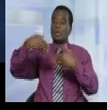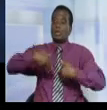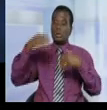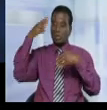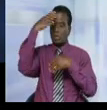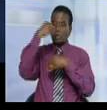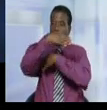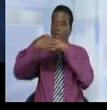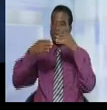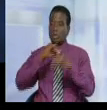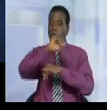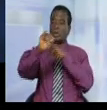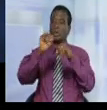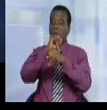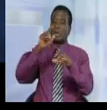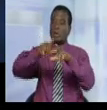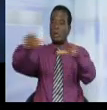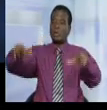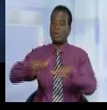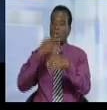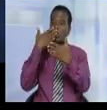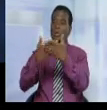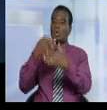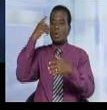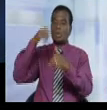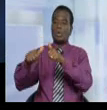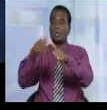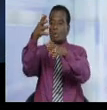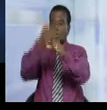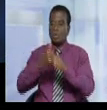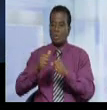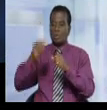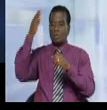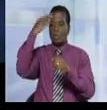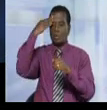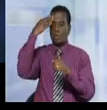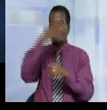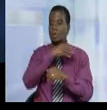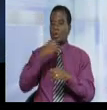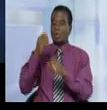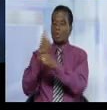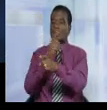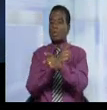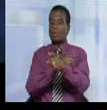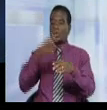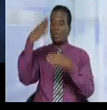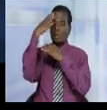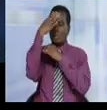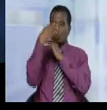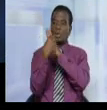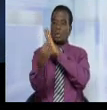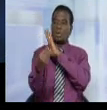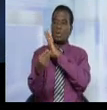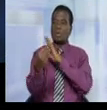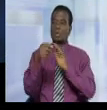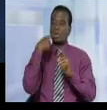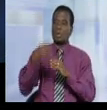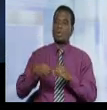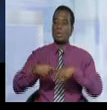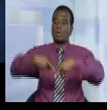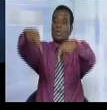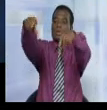internationale un cadre idéal d'acquisition de connaissances et de développement des qualités qui leur